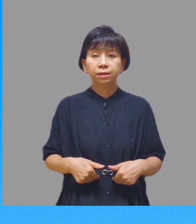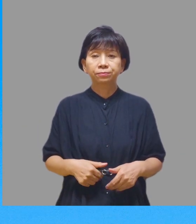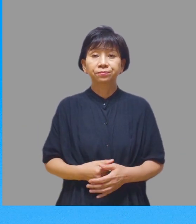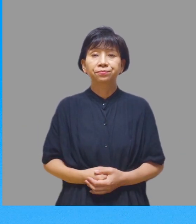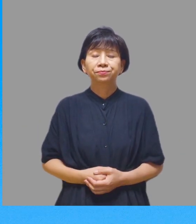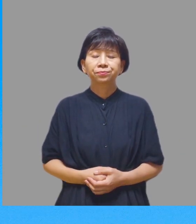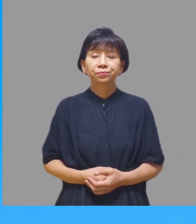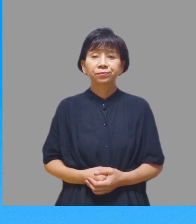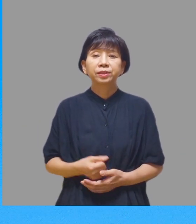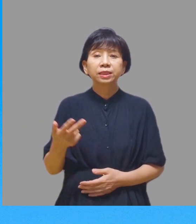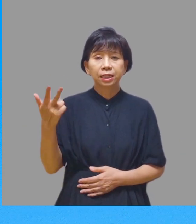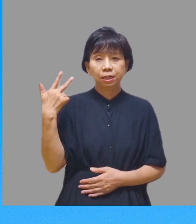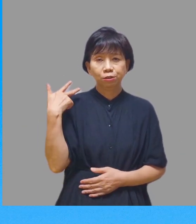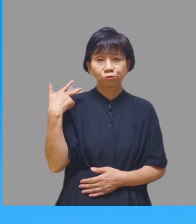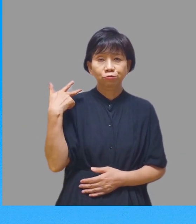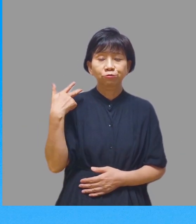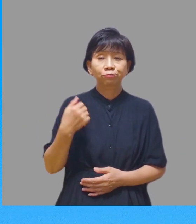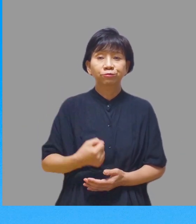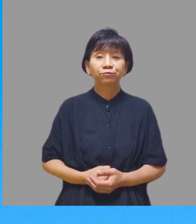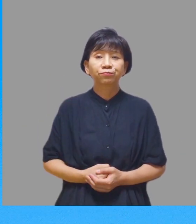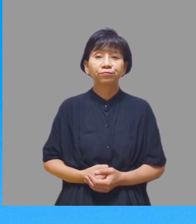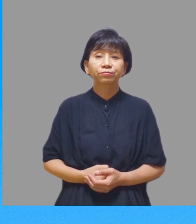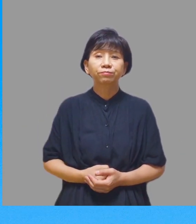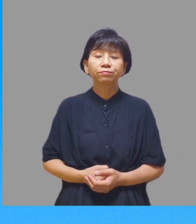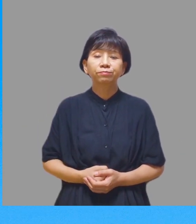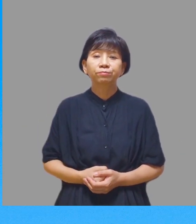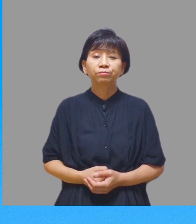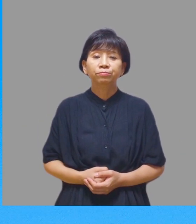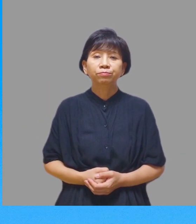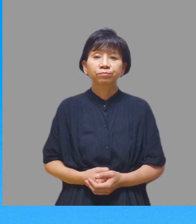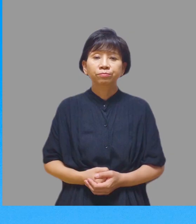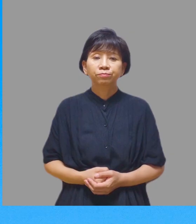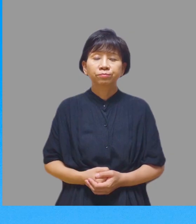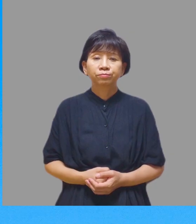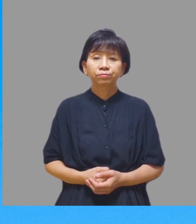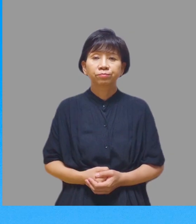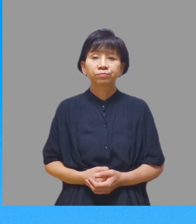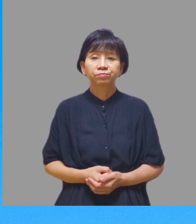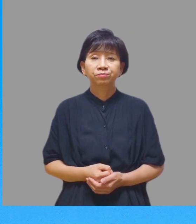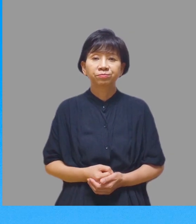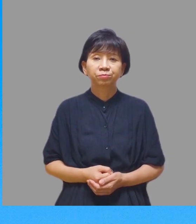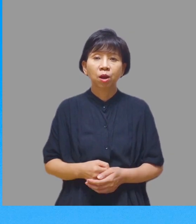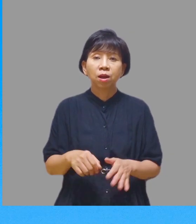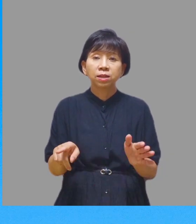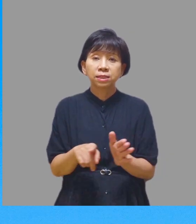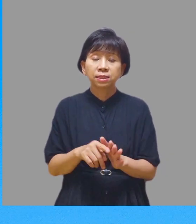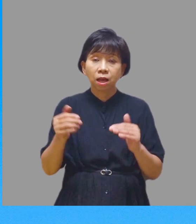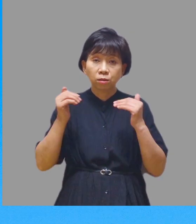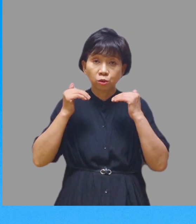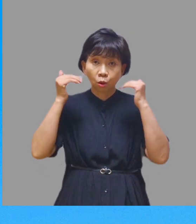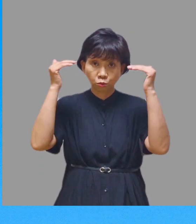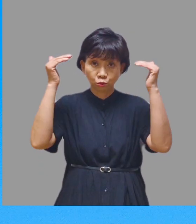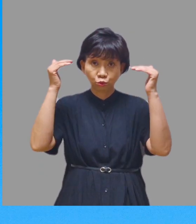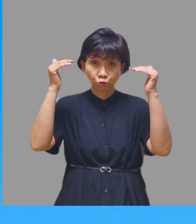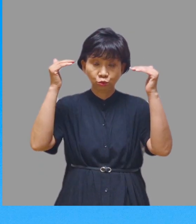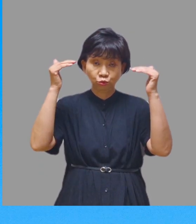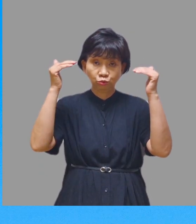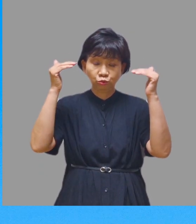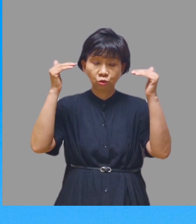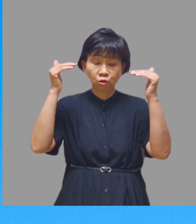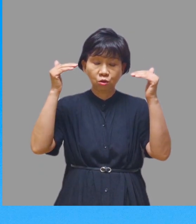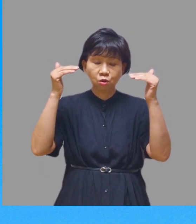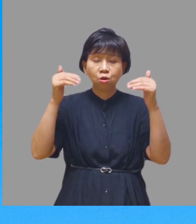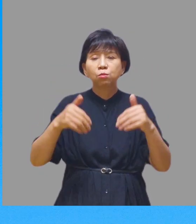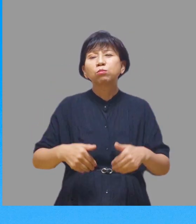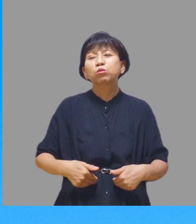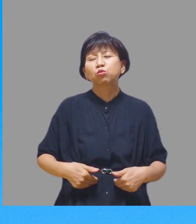말씀을 지난주에 나누게 됐습니다. 여러분, 그래요. 신앙의 성숙을 더 깊이 부들어야 하는